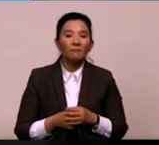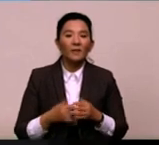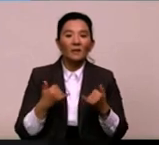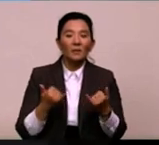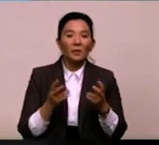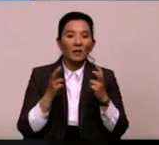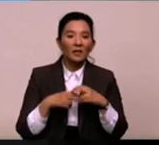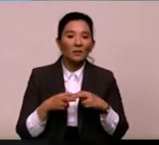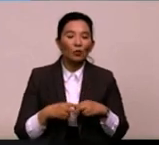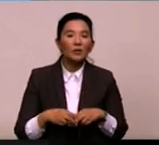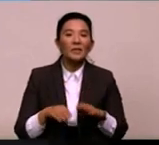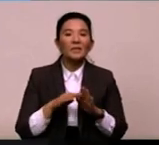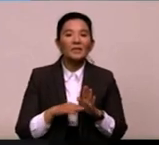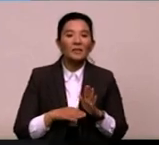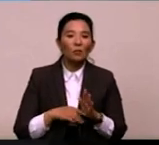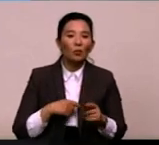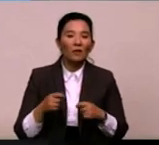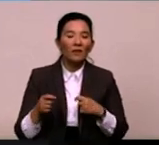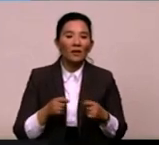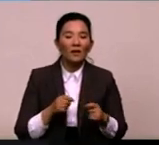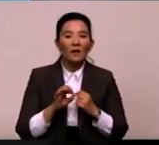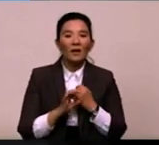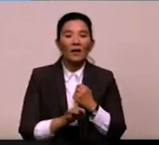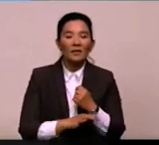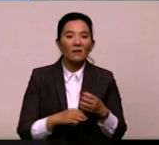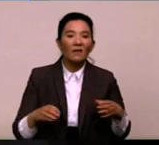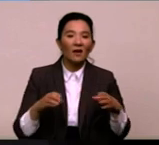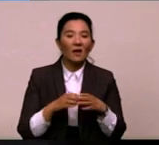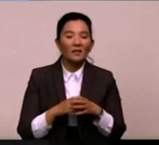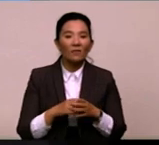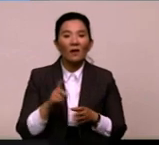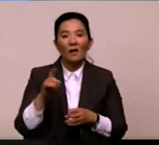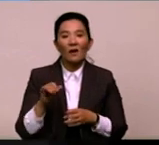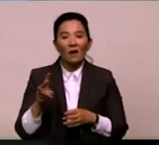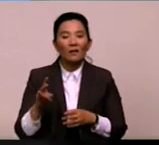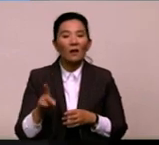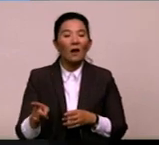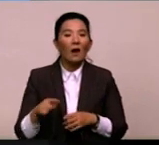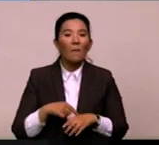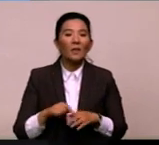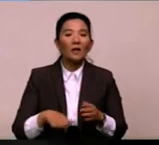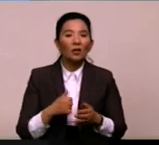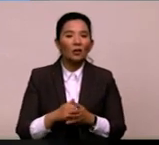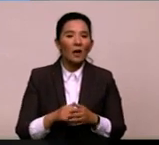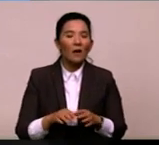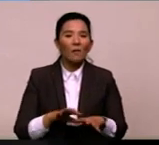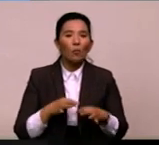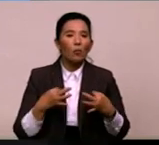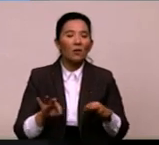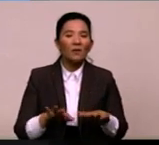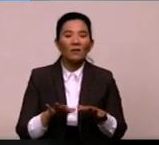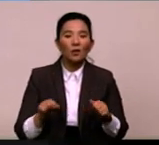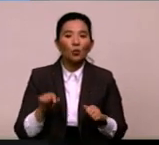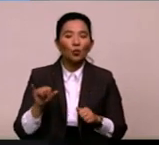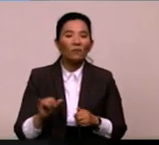Теперь рассмотрим систему управления Коканского ханства. Хан, обладающий абсолютной властью, да,